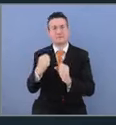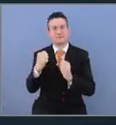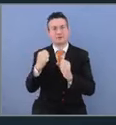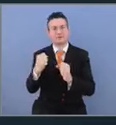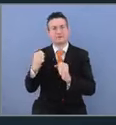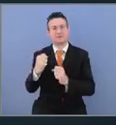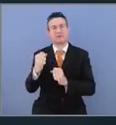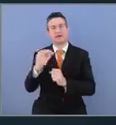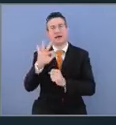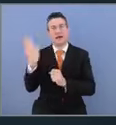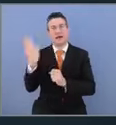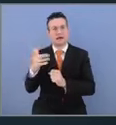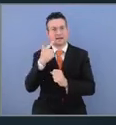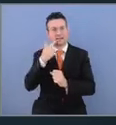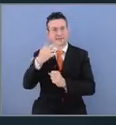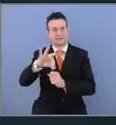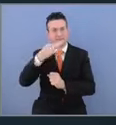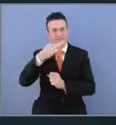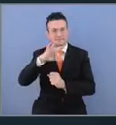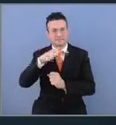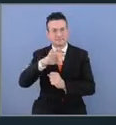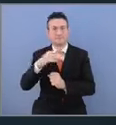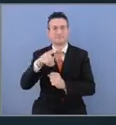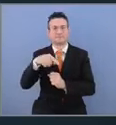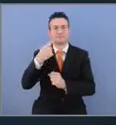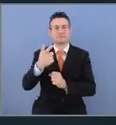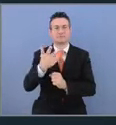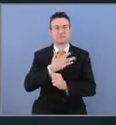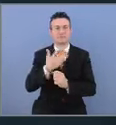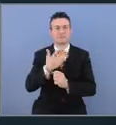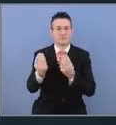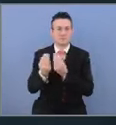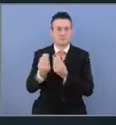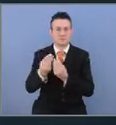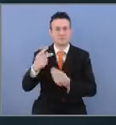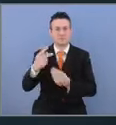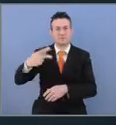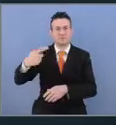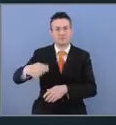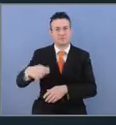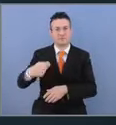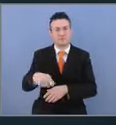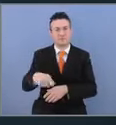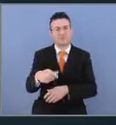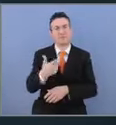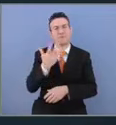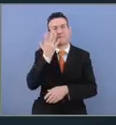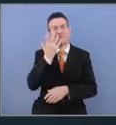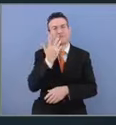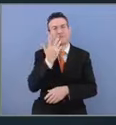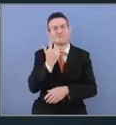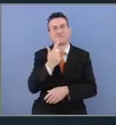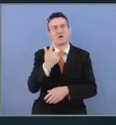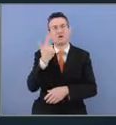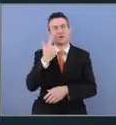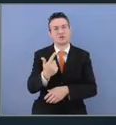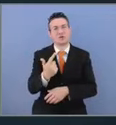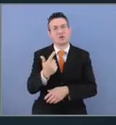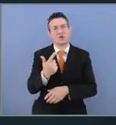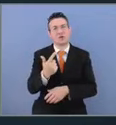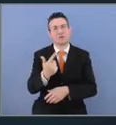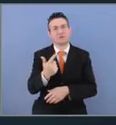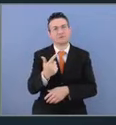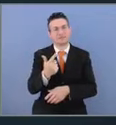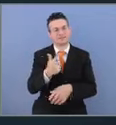poi interverranno i colleghi, il vicepresidente. Però ecco, voglio assolutamente sottolineare questa azione strategica di rete, di